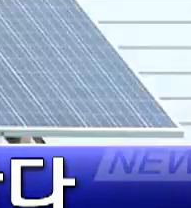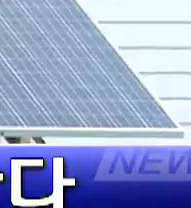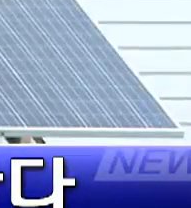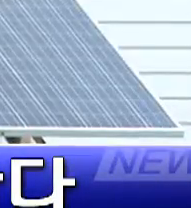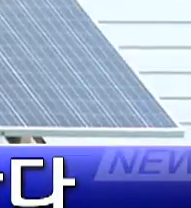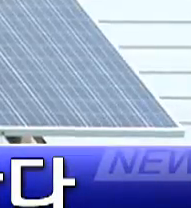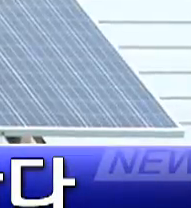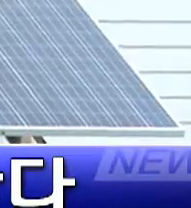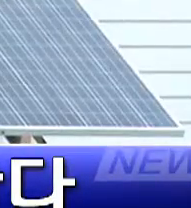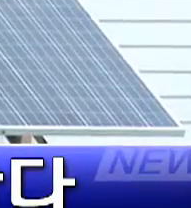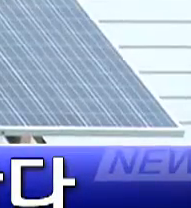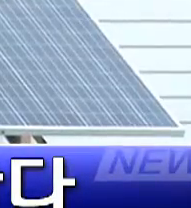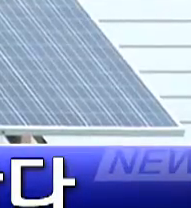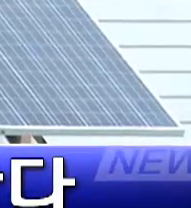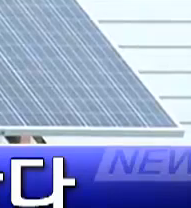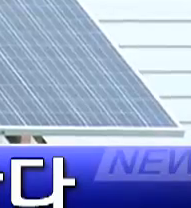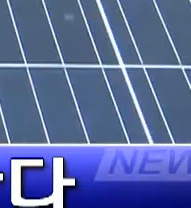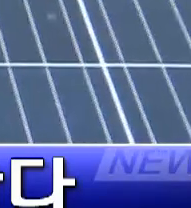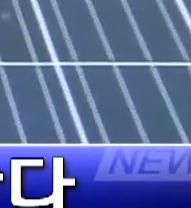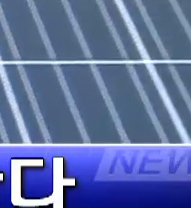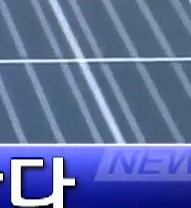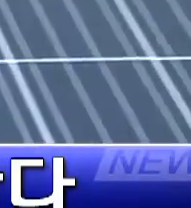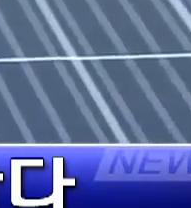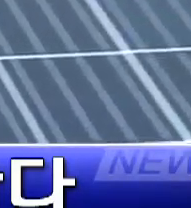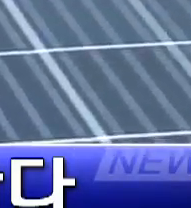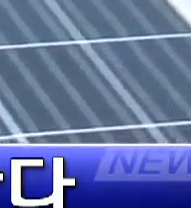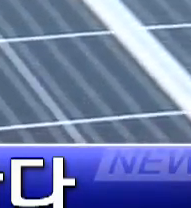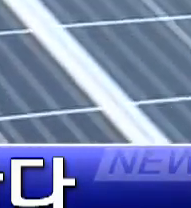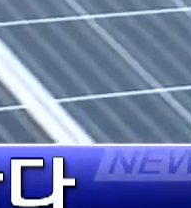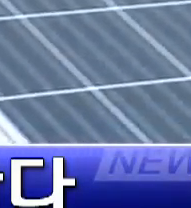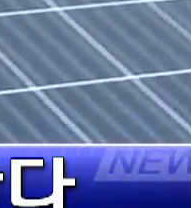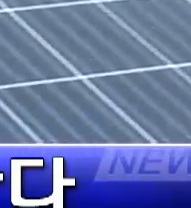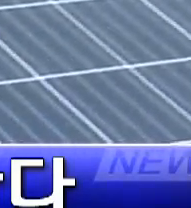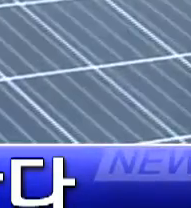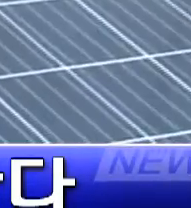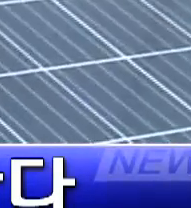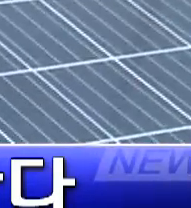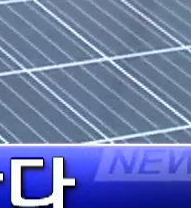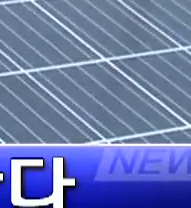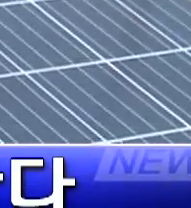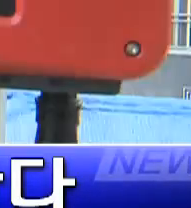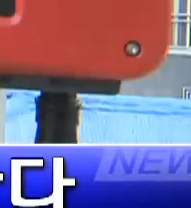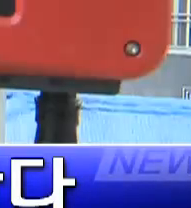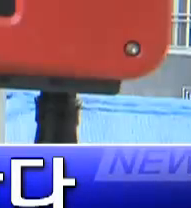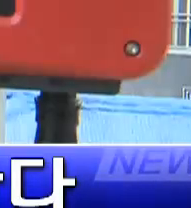이어 부산 강서구 대저 2동과 기장군도 에너지 자립마을로 변신합니다.